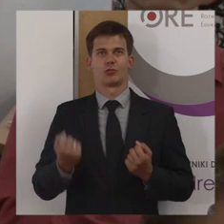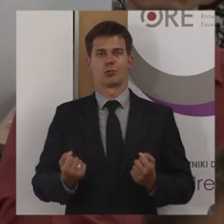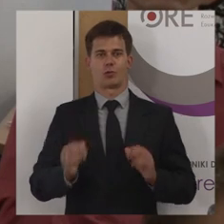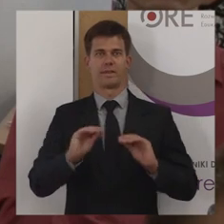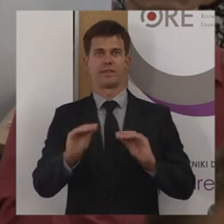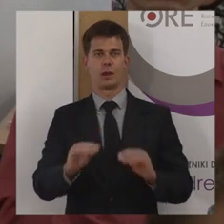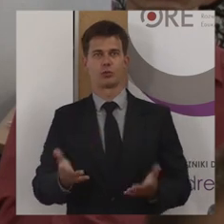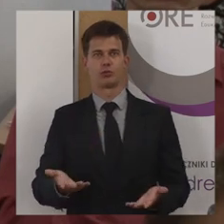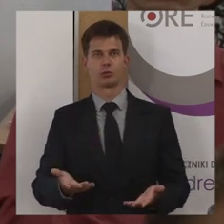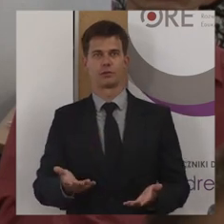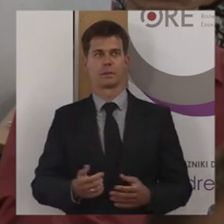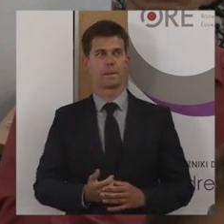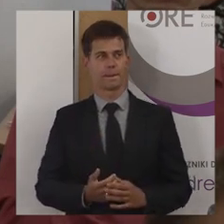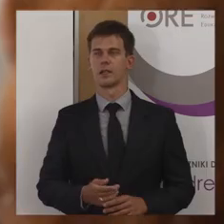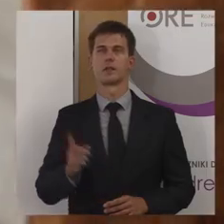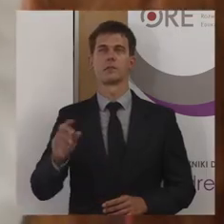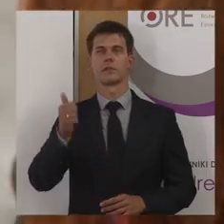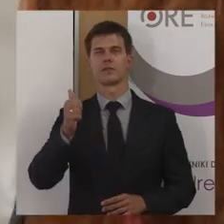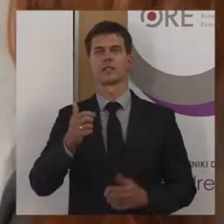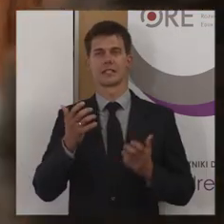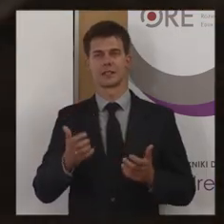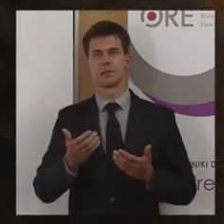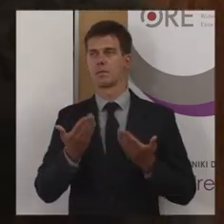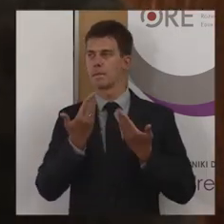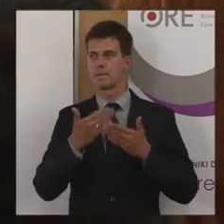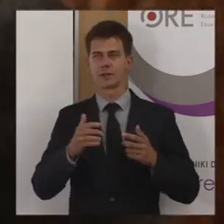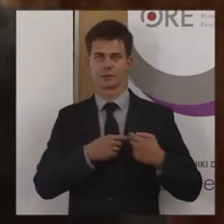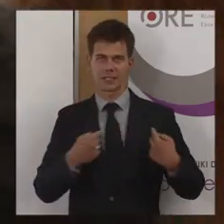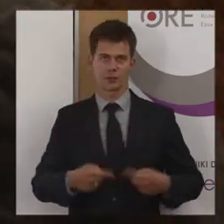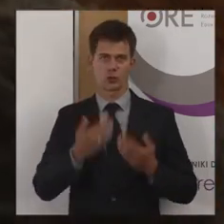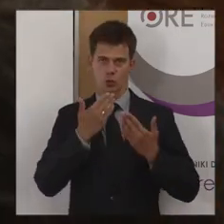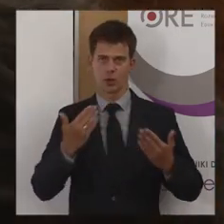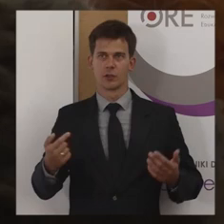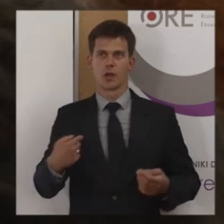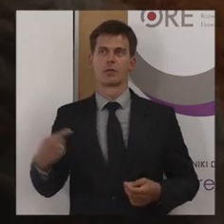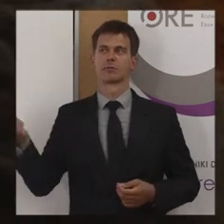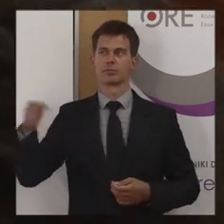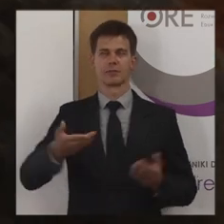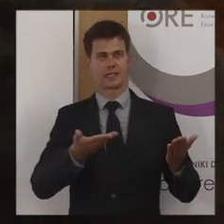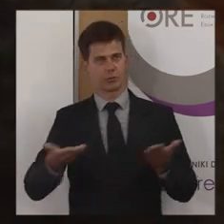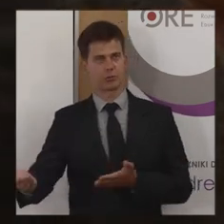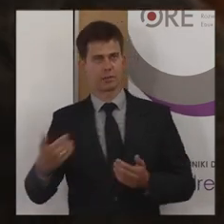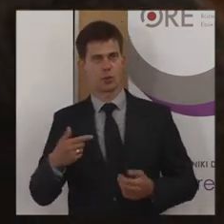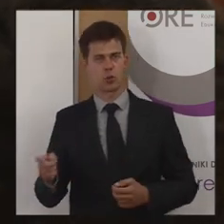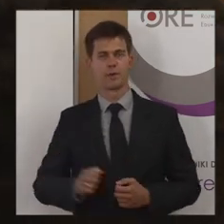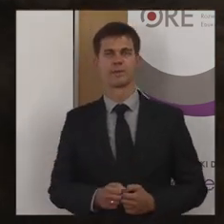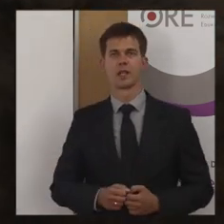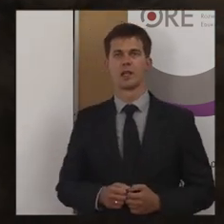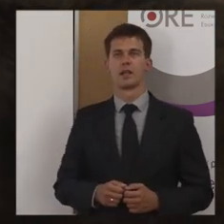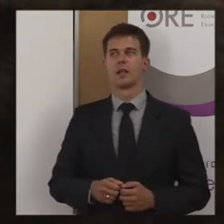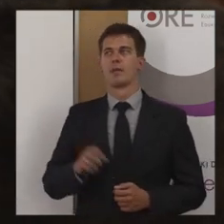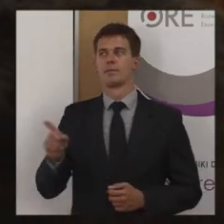nie do końca doskonałym dla wszystkich dzieci. Chciałabym bardzo serdecznie podziękować za możliwość uczestniczenia w dzisiejszym spotkaniu,